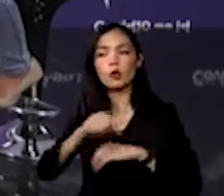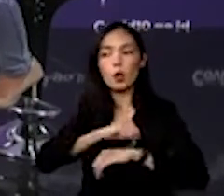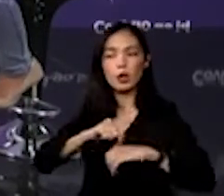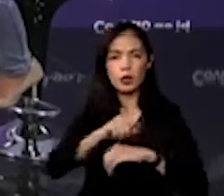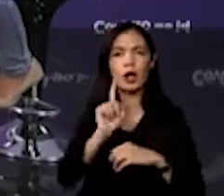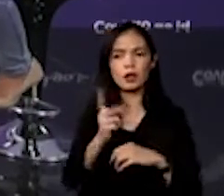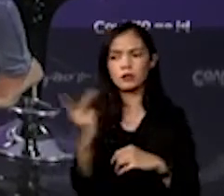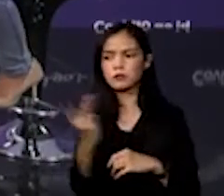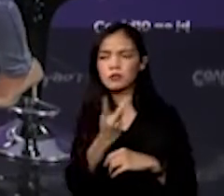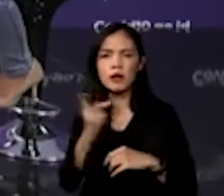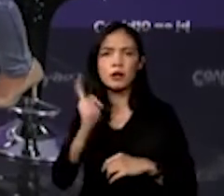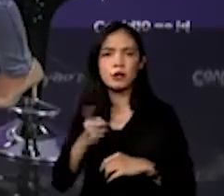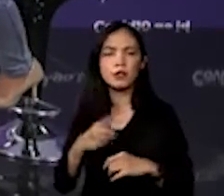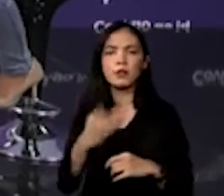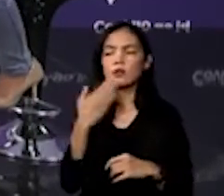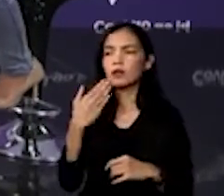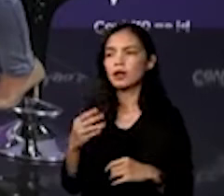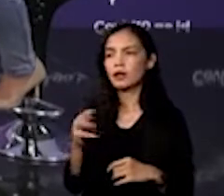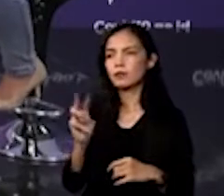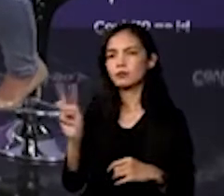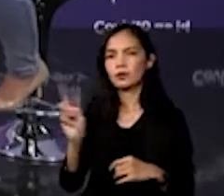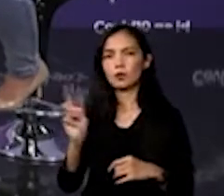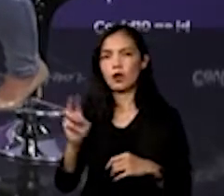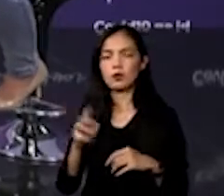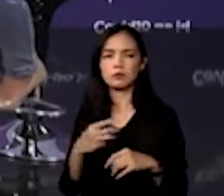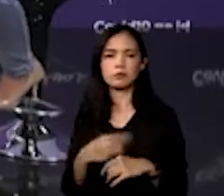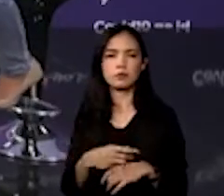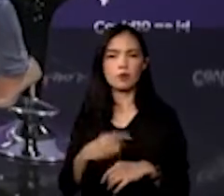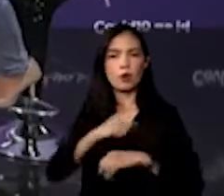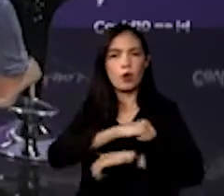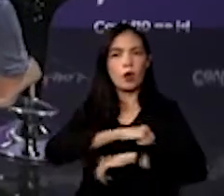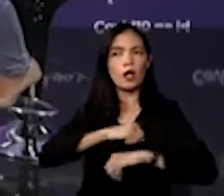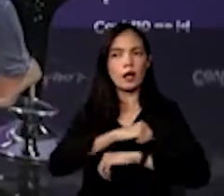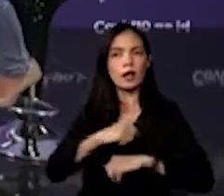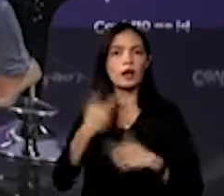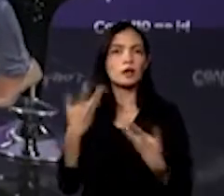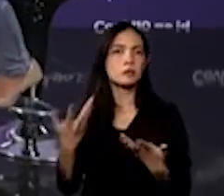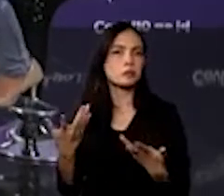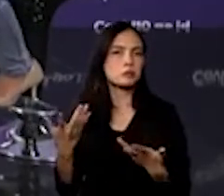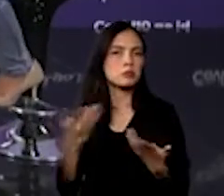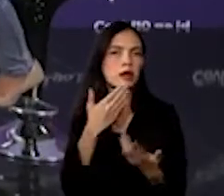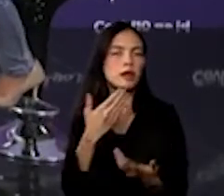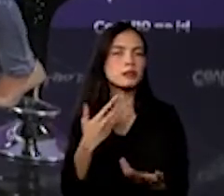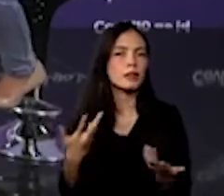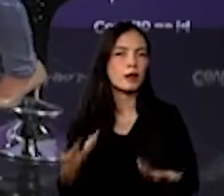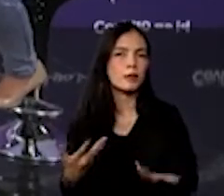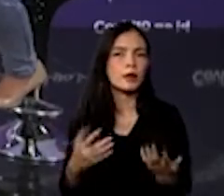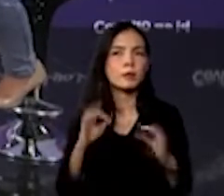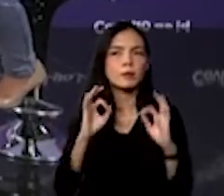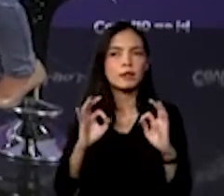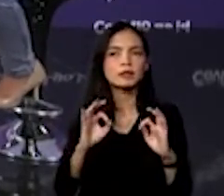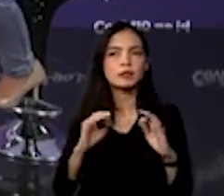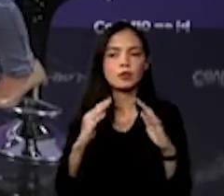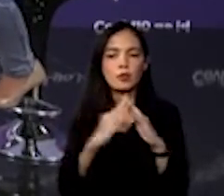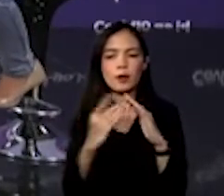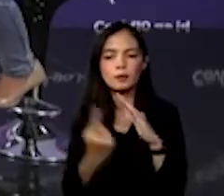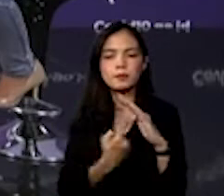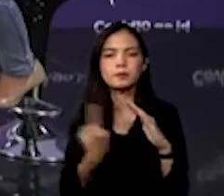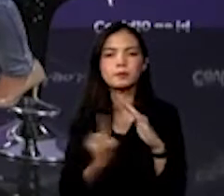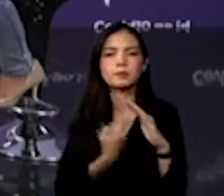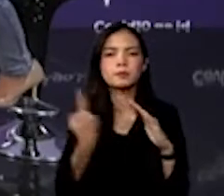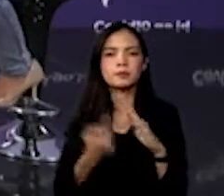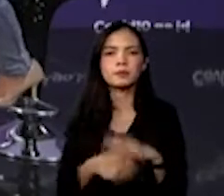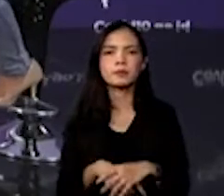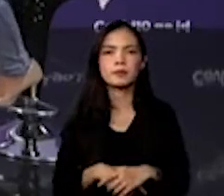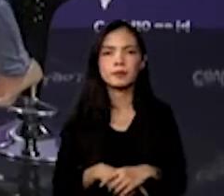sama Maulana dan Idris nah jenis olahraga apa nih yang kalian lakukan pada saat di dalam rumah